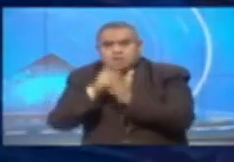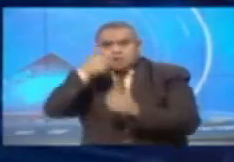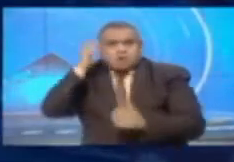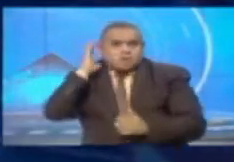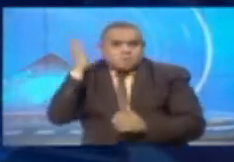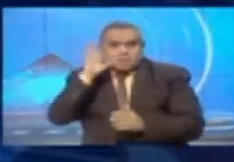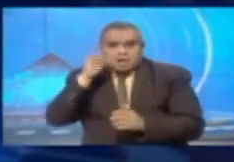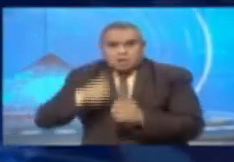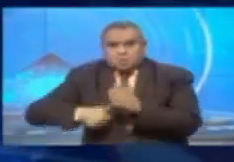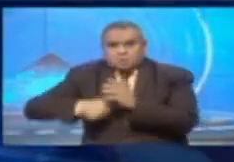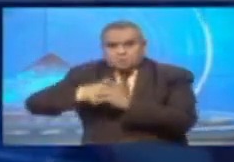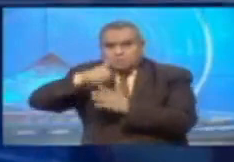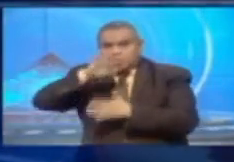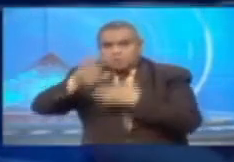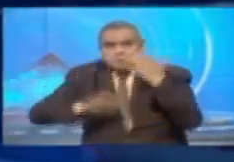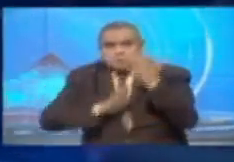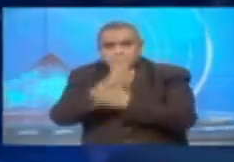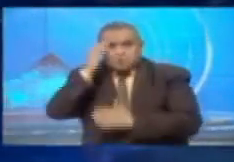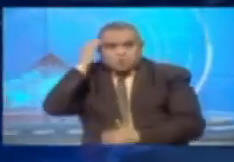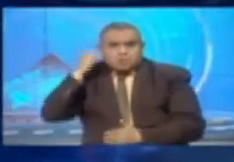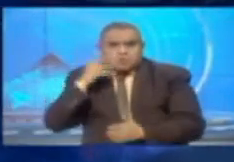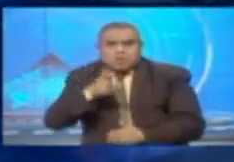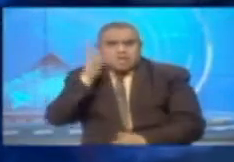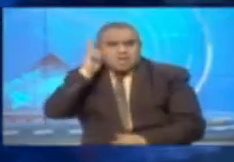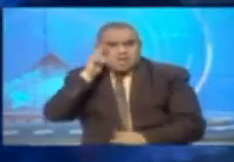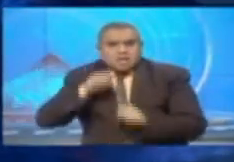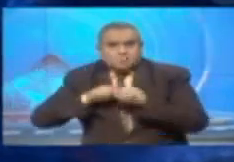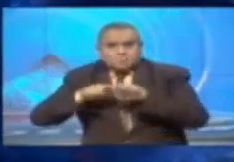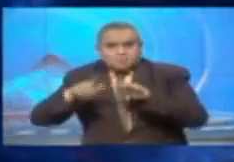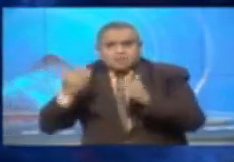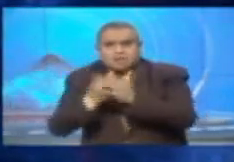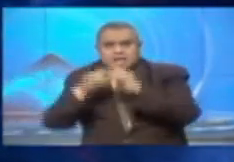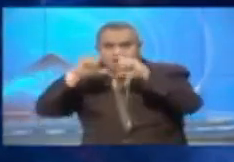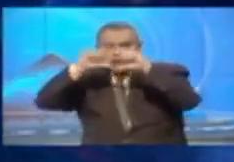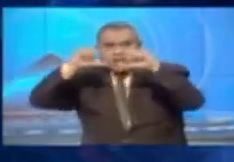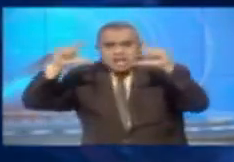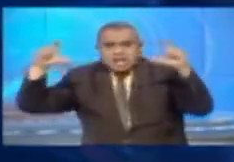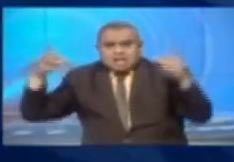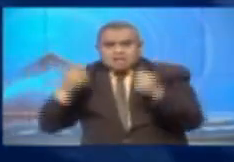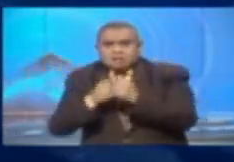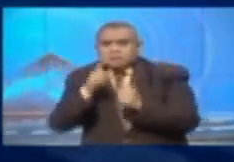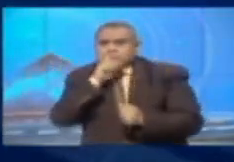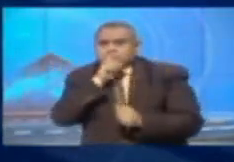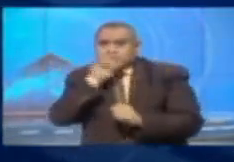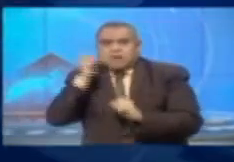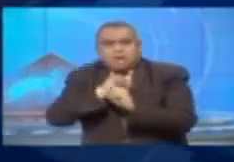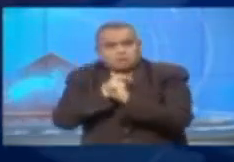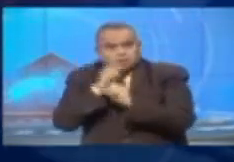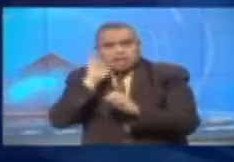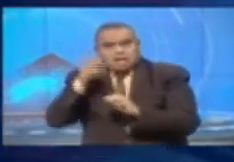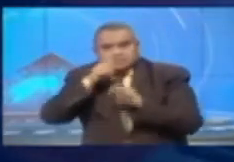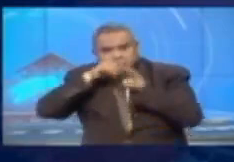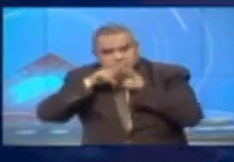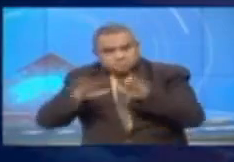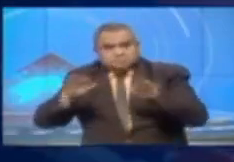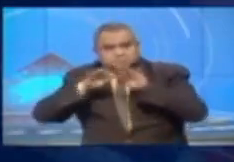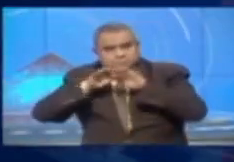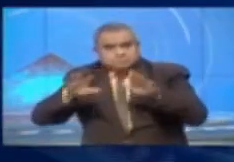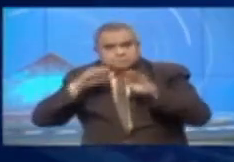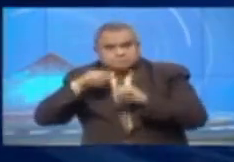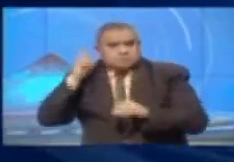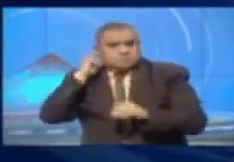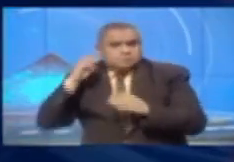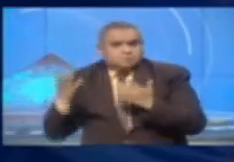إعلامي لتناول قضايا المرأة في وسائل الإعلام، وإطلاق حملة ما تسكتيش بطرق سريعة وإعلانات